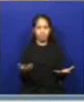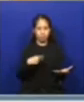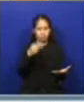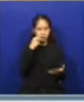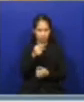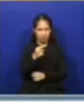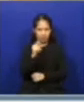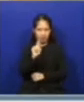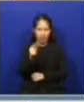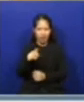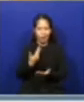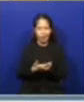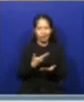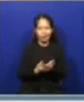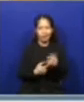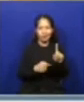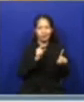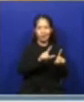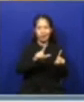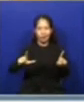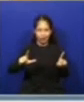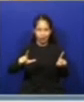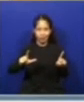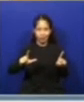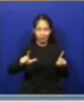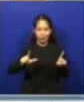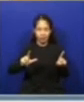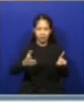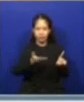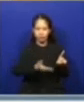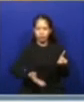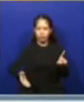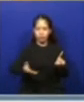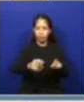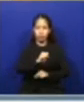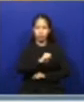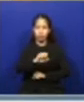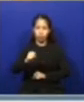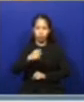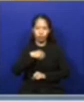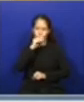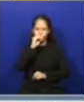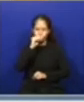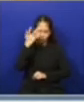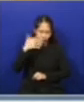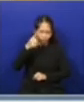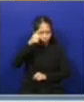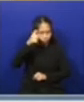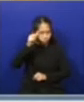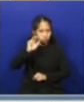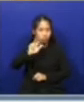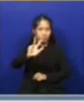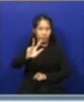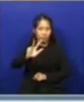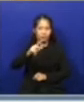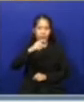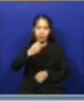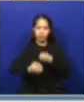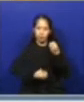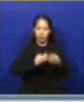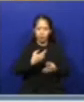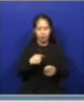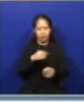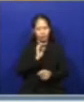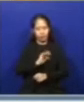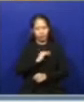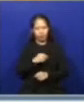เงิน1ล้านล้านบาทที่เพื่อนๆสมาชิกได้อภิปรายไป3วันนี้มีความหละหลวมตรวจ